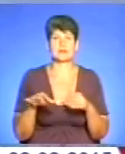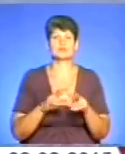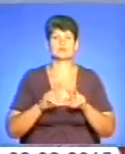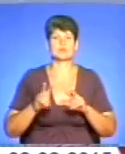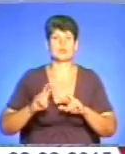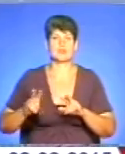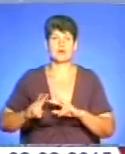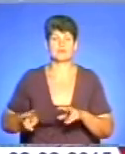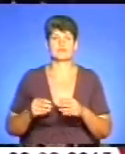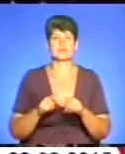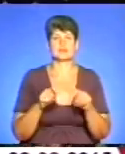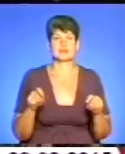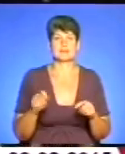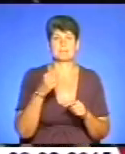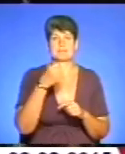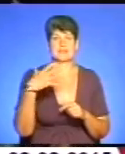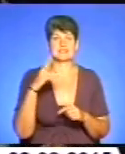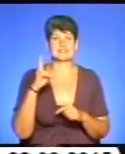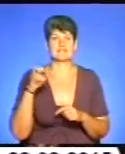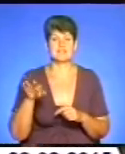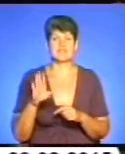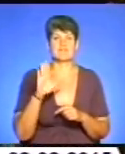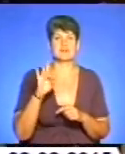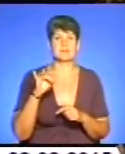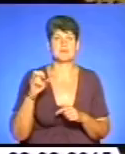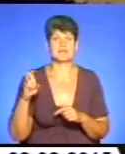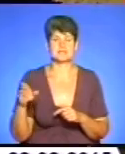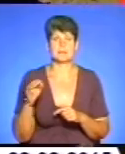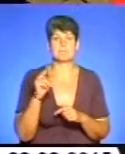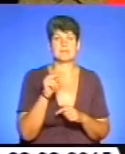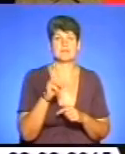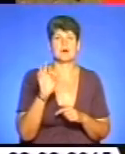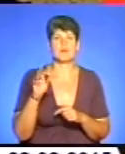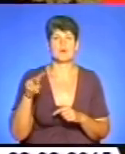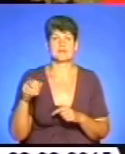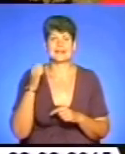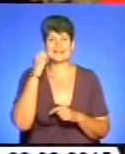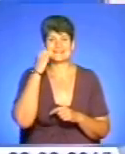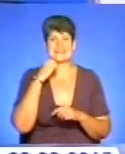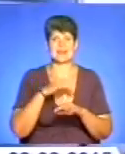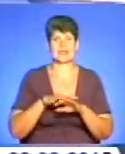Аналогічні комплекси відкрили на вулицях 15 квітня Вербицького, Пилипа Орлика, Старого Ринку.